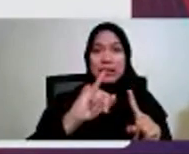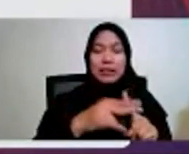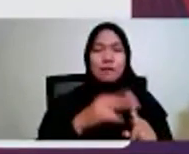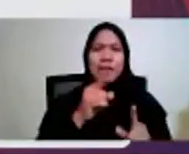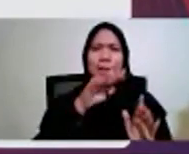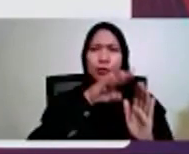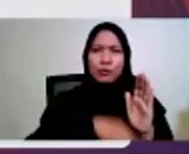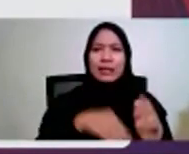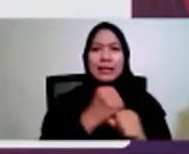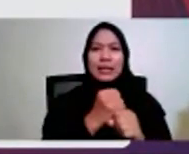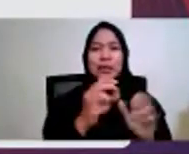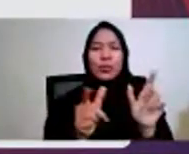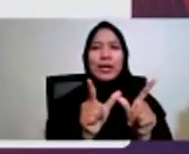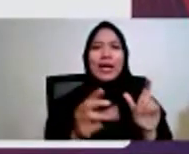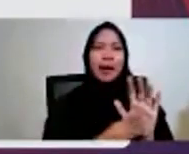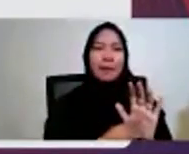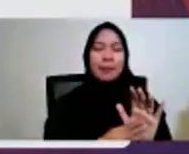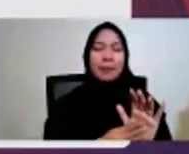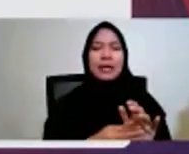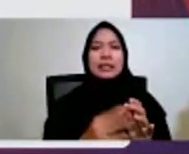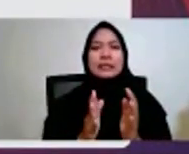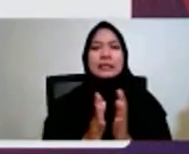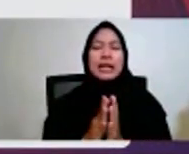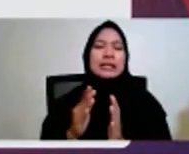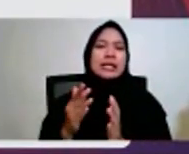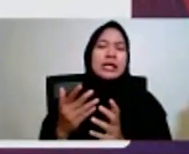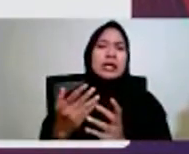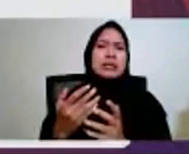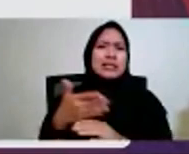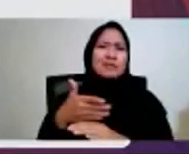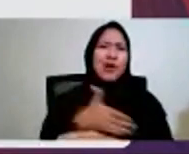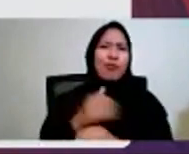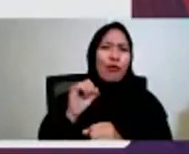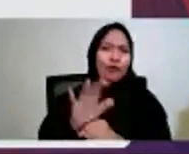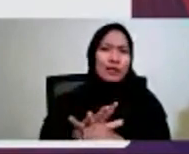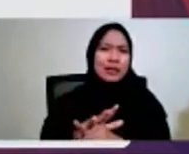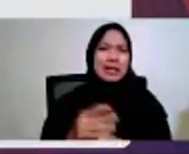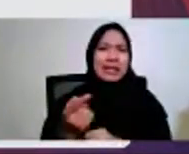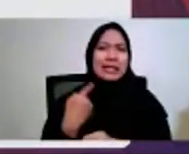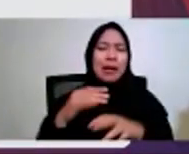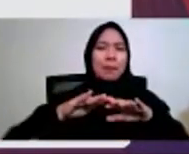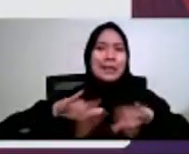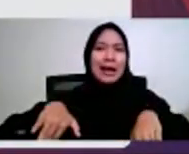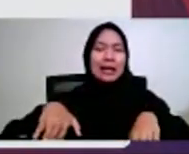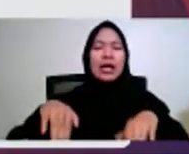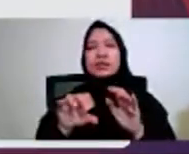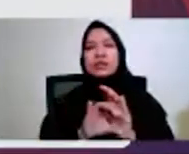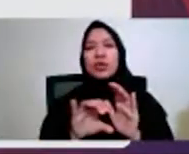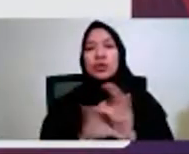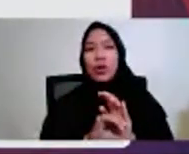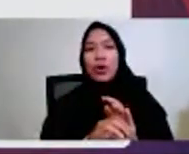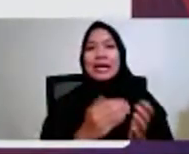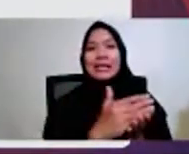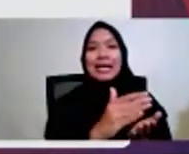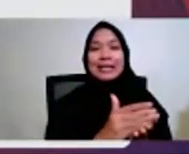yang runtuh value rasio memang sebelum profit kami bedakan misalnya kredit